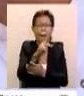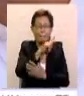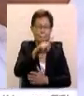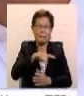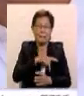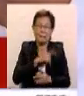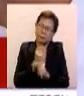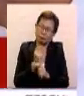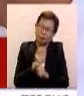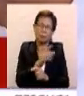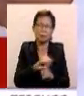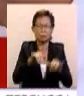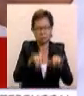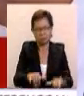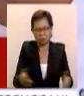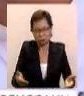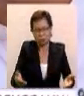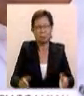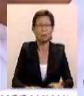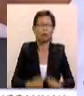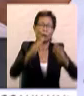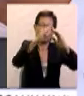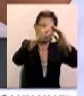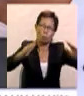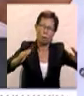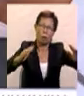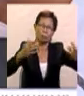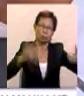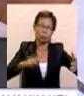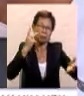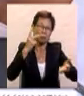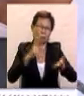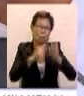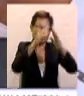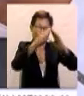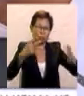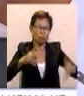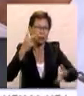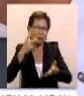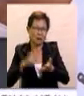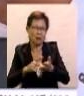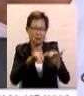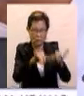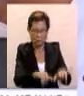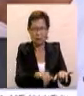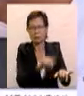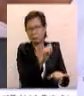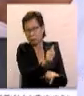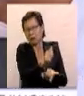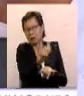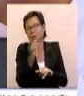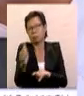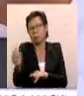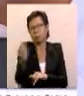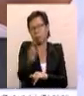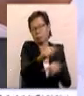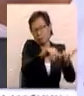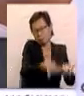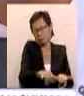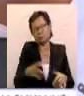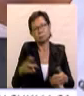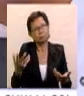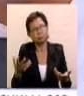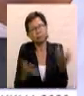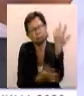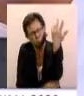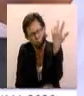sini di unit-unit yang telah pun dikenal pasti ataupun unit-unit yang mereka duduk sendiri, dan oleh kerana mereka tidak